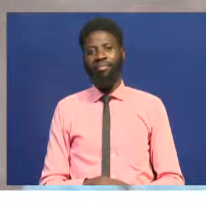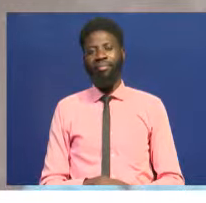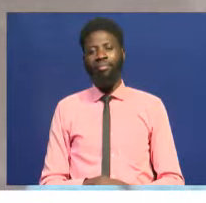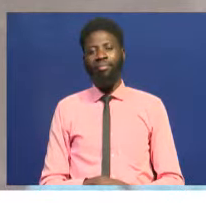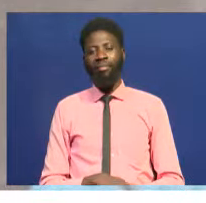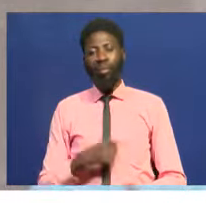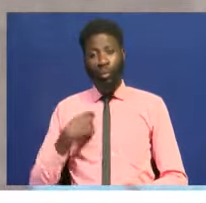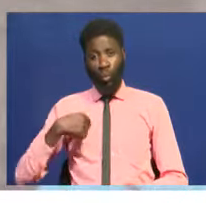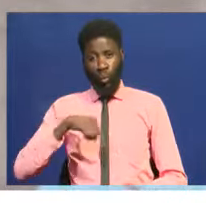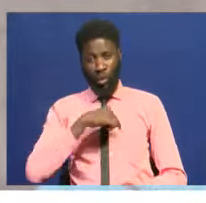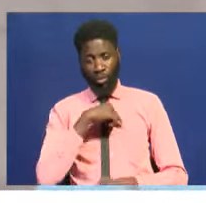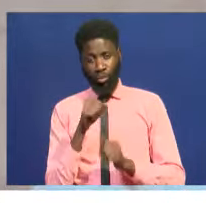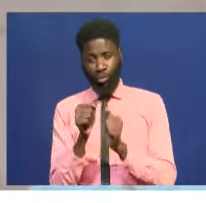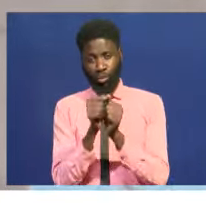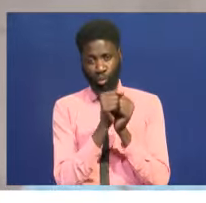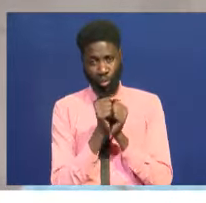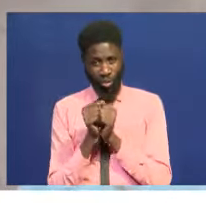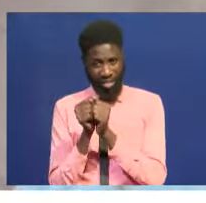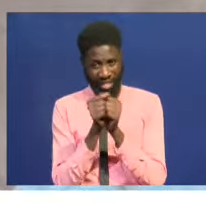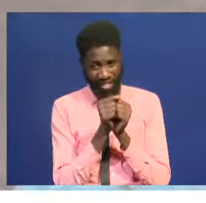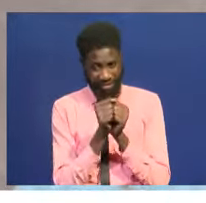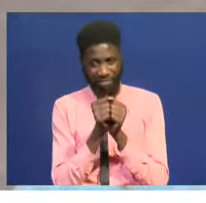Tutashirikiana pamoja na nyinyi.